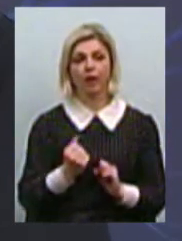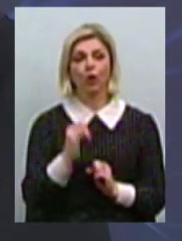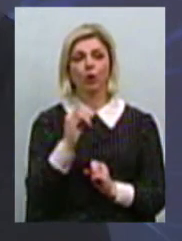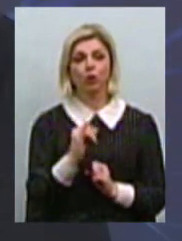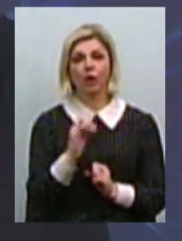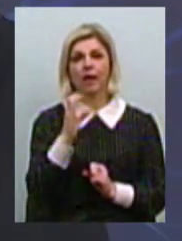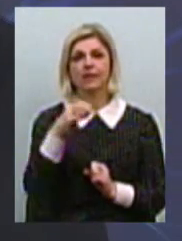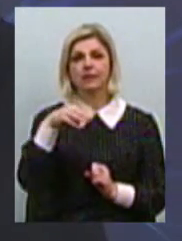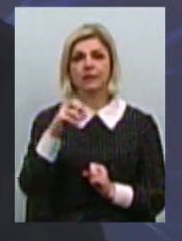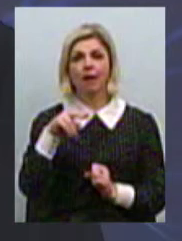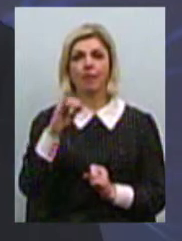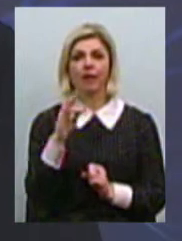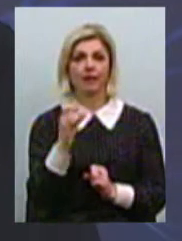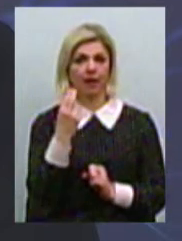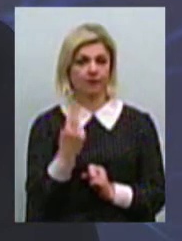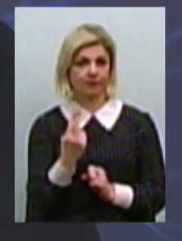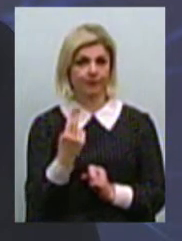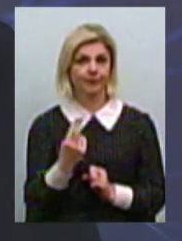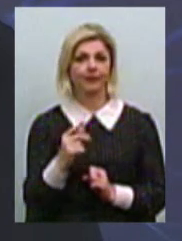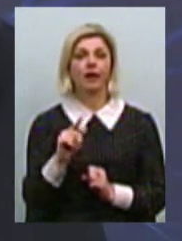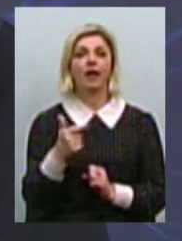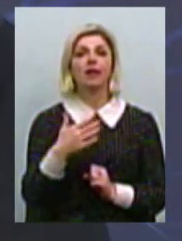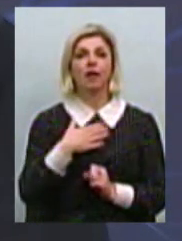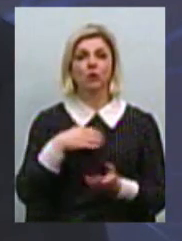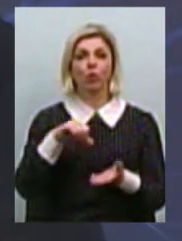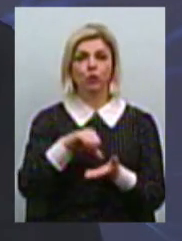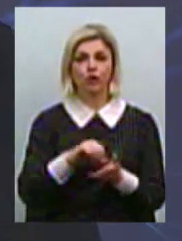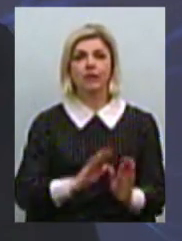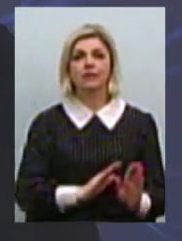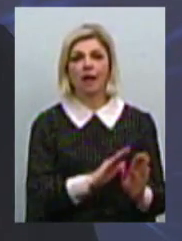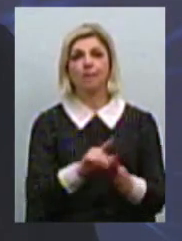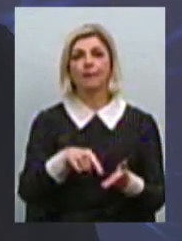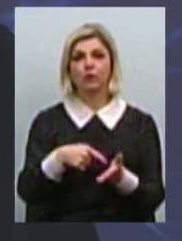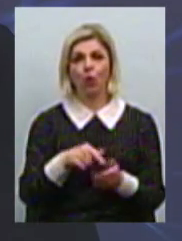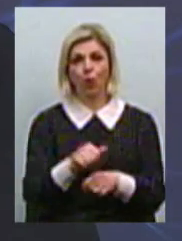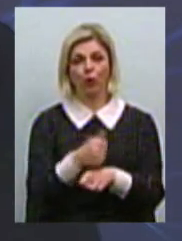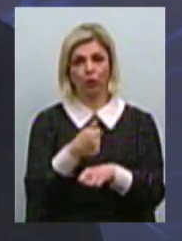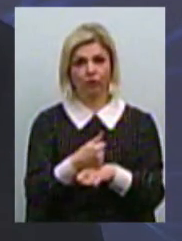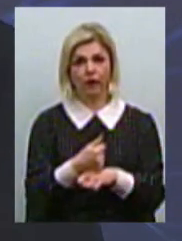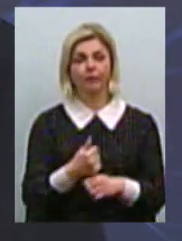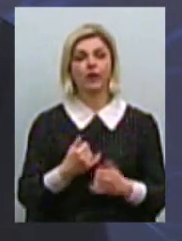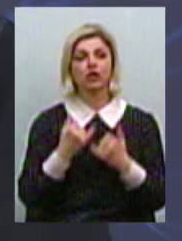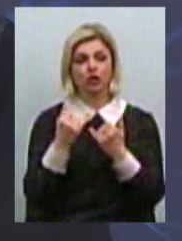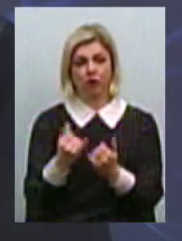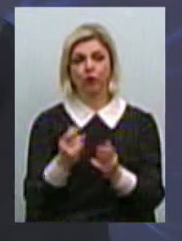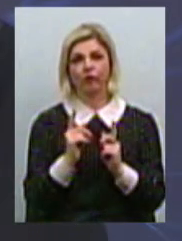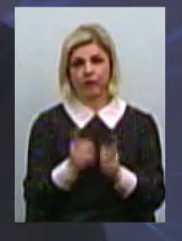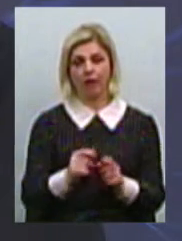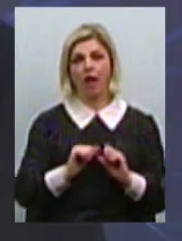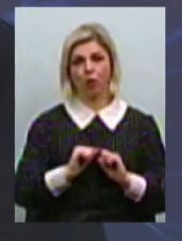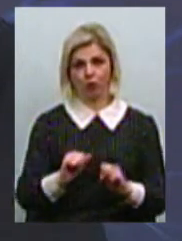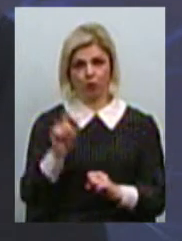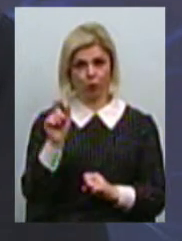Борисовича Степанця, нашого учасника, то заступника міського голови, шановану, заслужену, дійсно героїчну